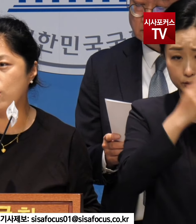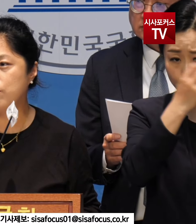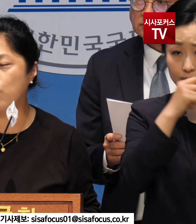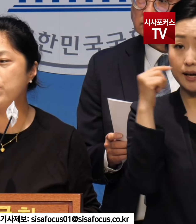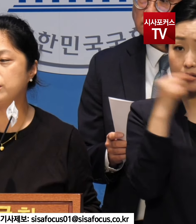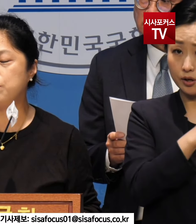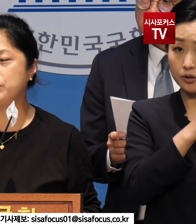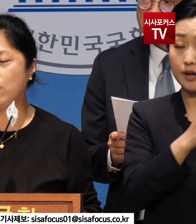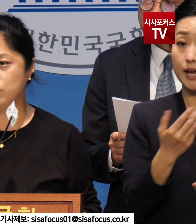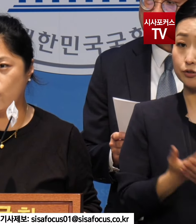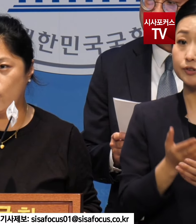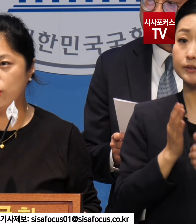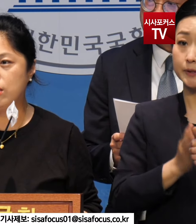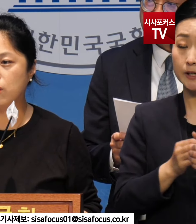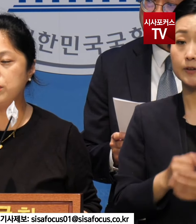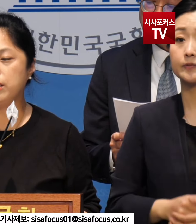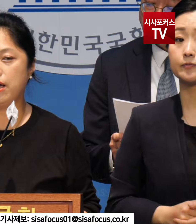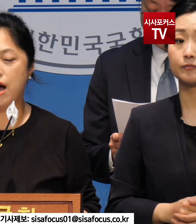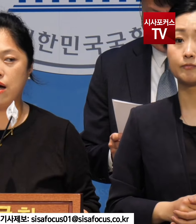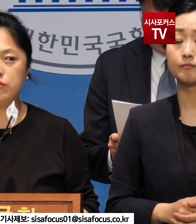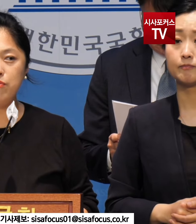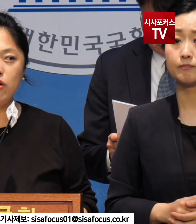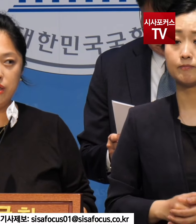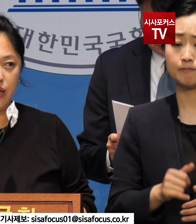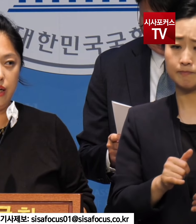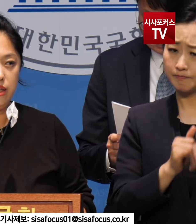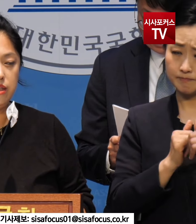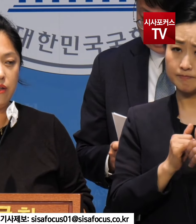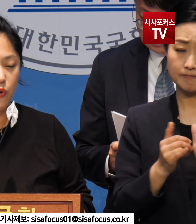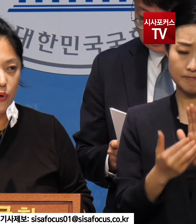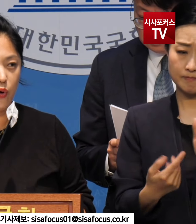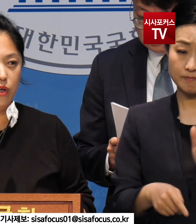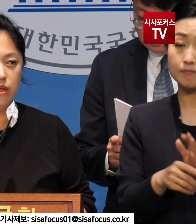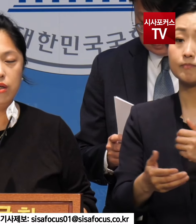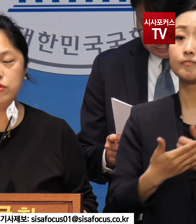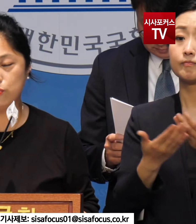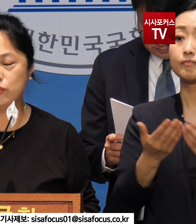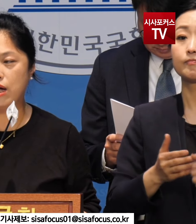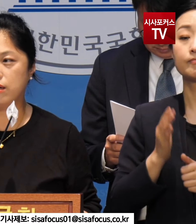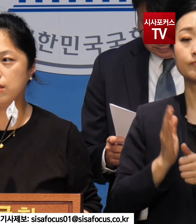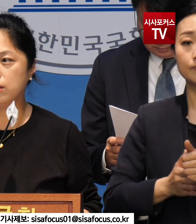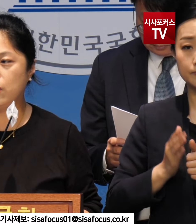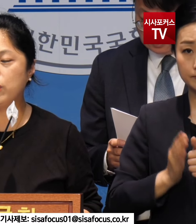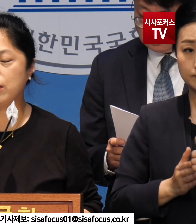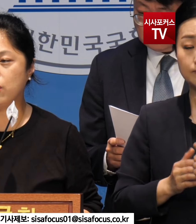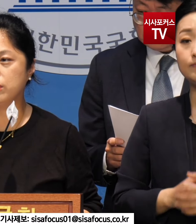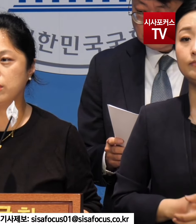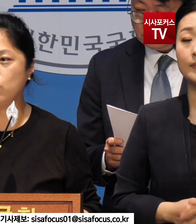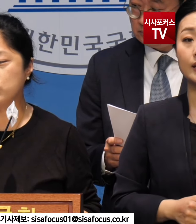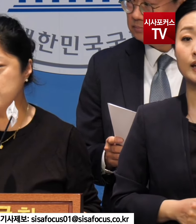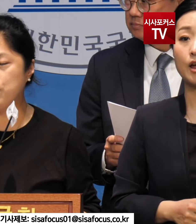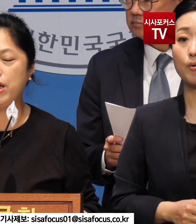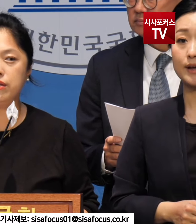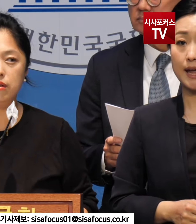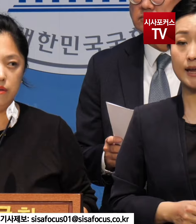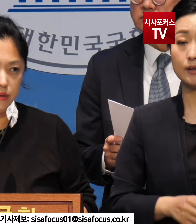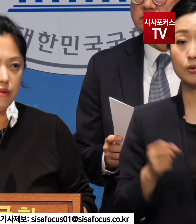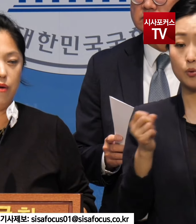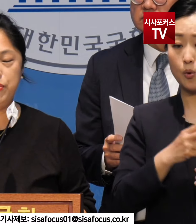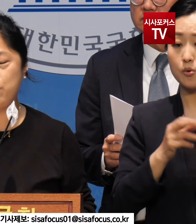조사하고 면밀히 살피셔가지고 더 이상의 아까운 생명들이 잃지 않도록 현 정부가 KOK 사건을 또 금융